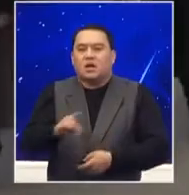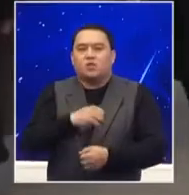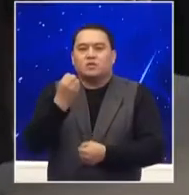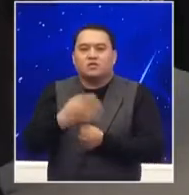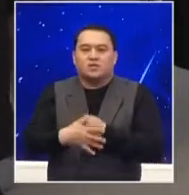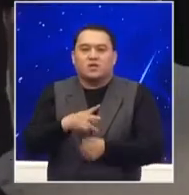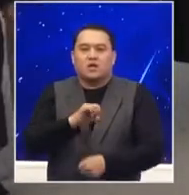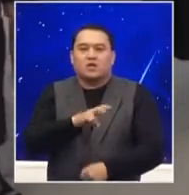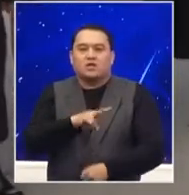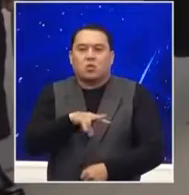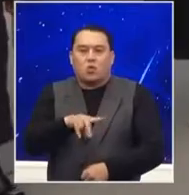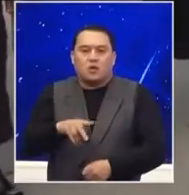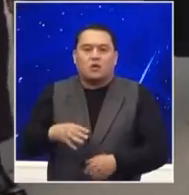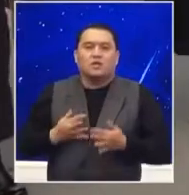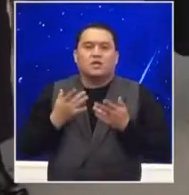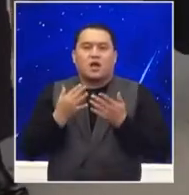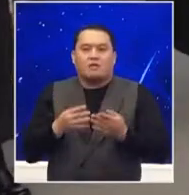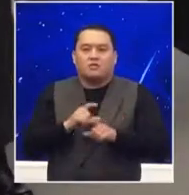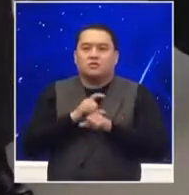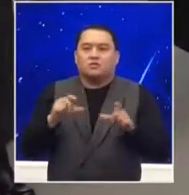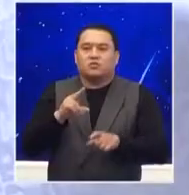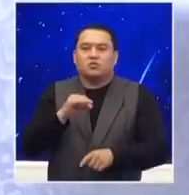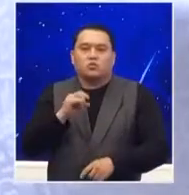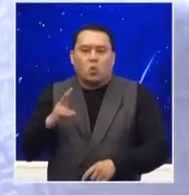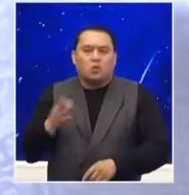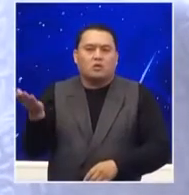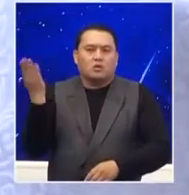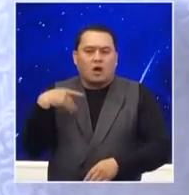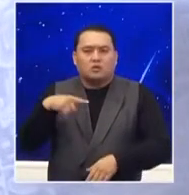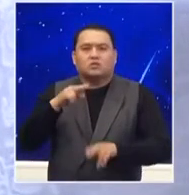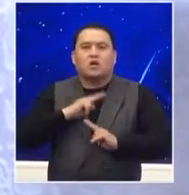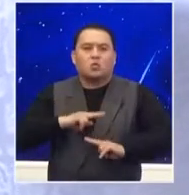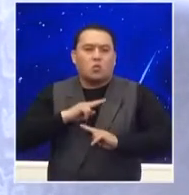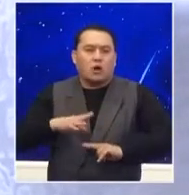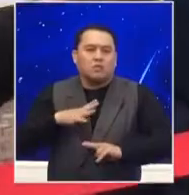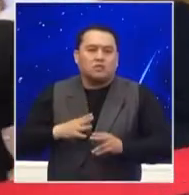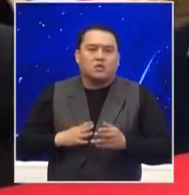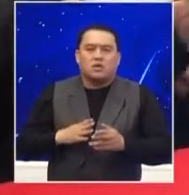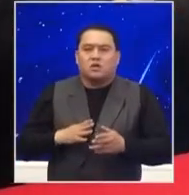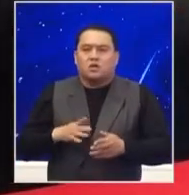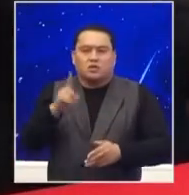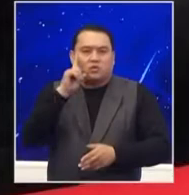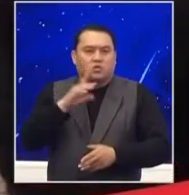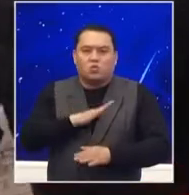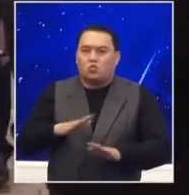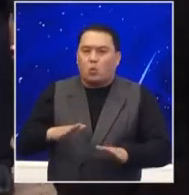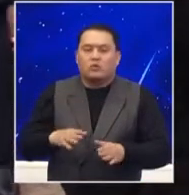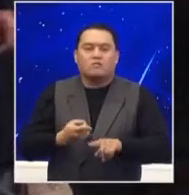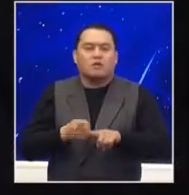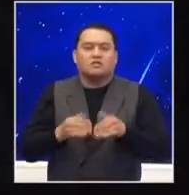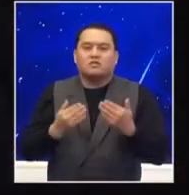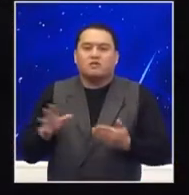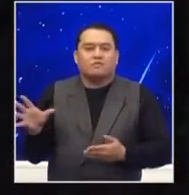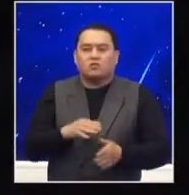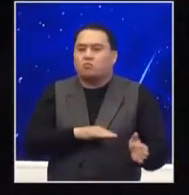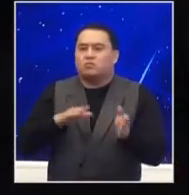райцентра Нарынкол в срочном порядке требовало здание ЦОНа. Ранее сотрудники оказывали услуги населению в неприспособленном помещении. Теперь все